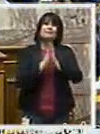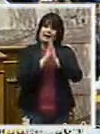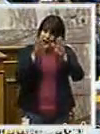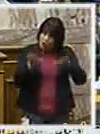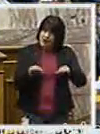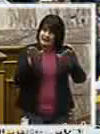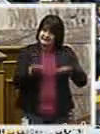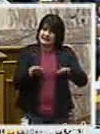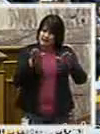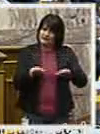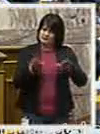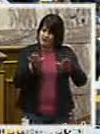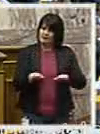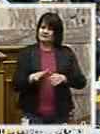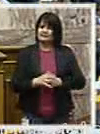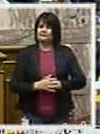Καθίστε κάτω.